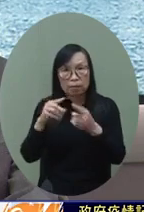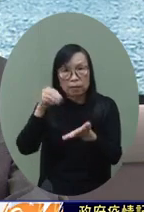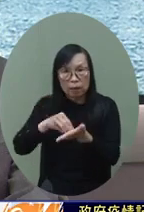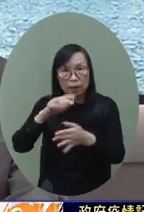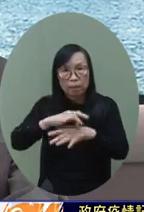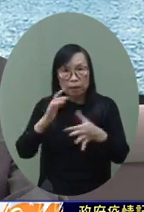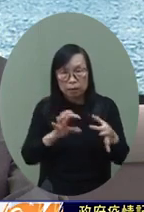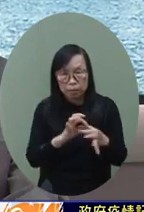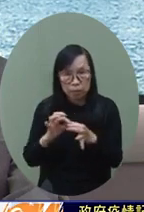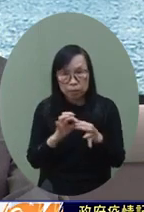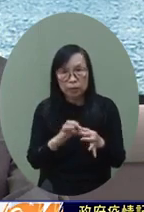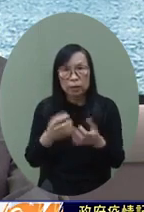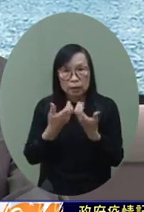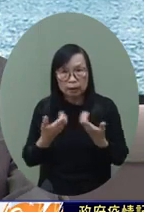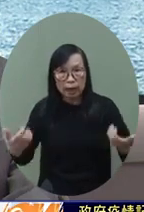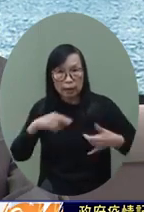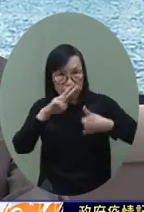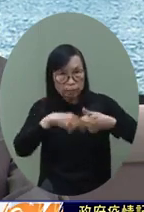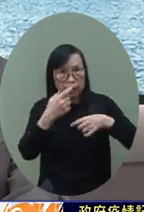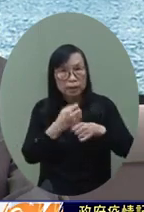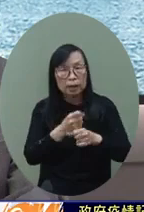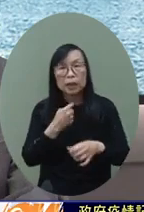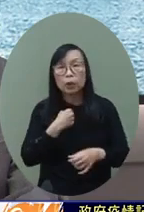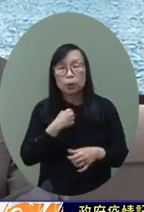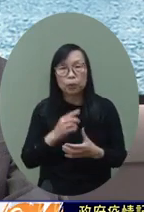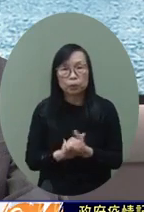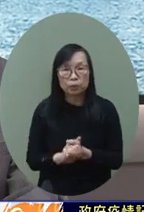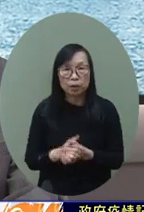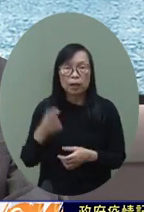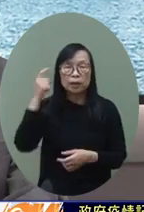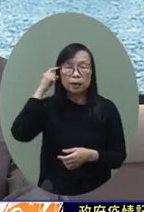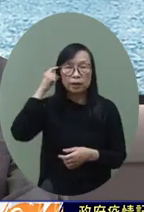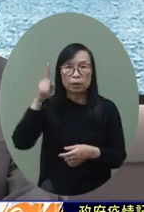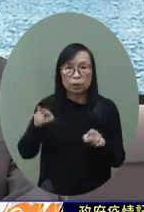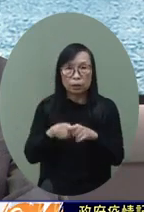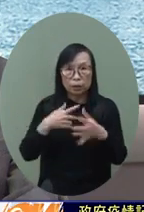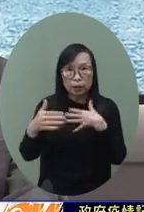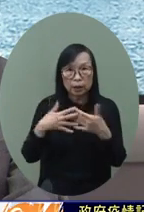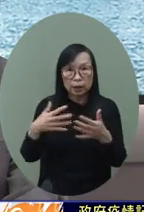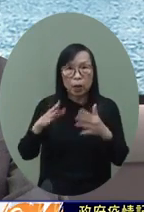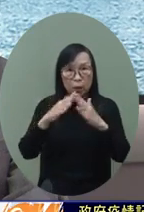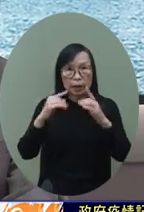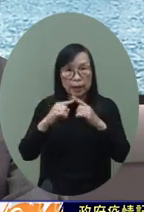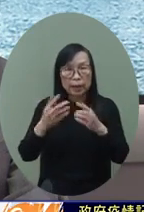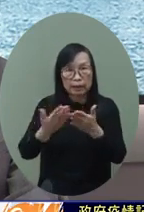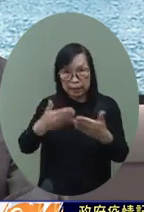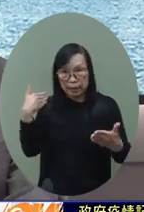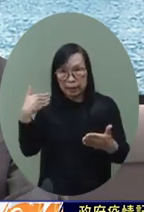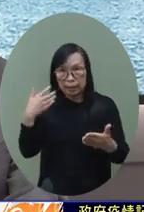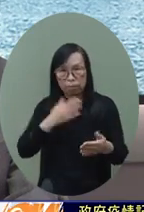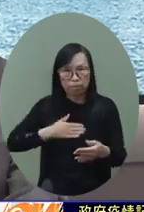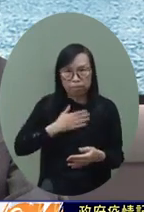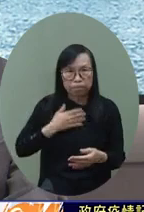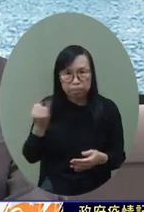者，就需要隔離檢疫。咁另外我哋知道咧，呢位同事咧本身都有屋企人咧，較早前都有唔舒